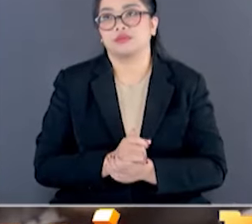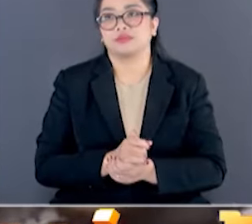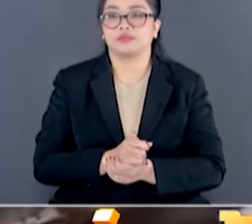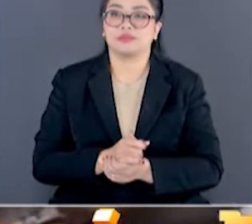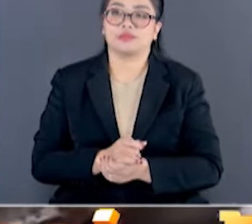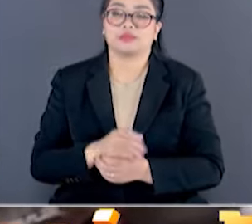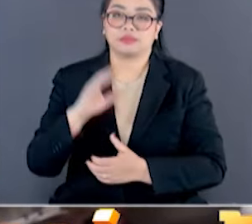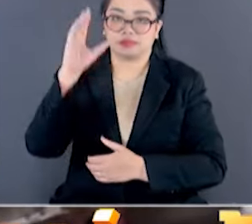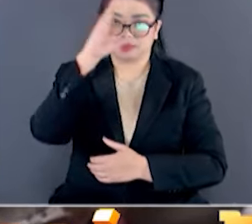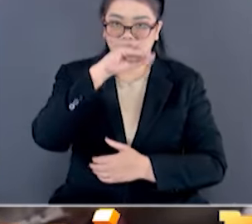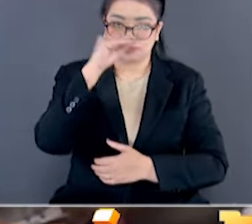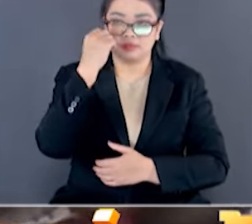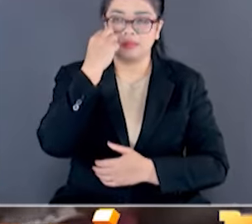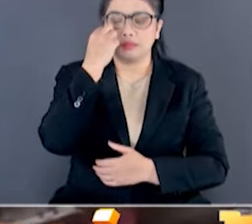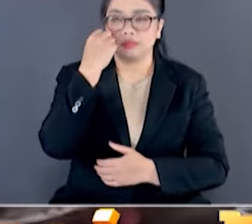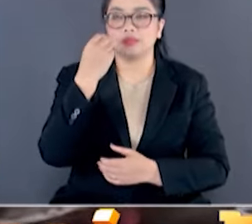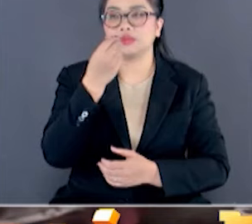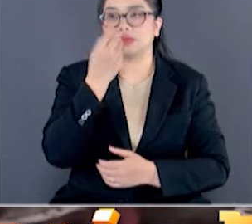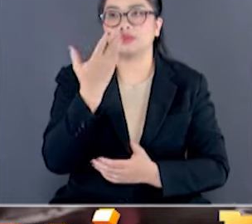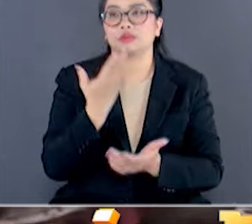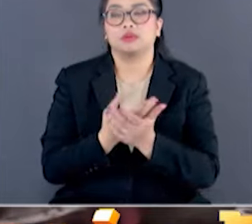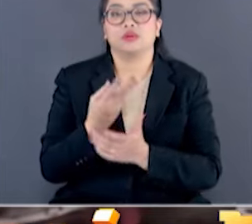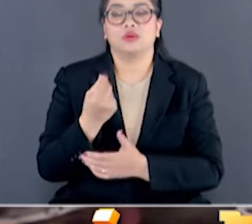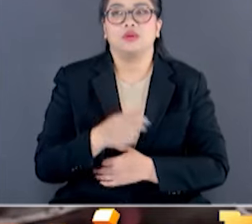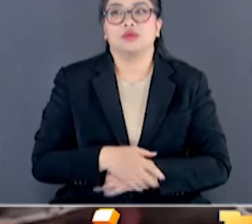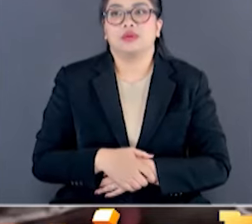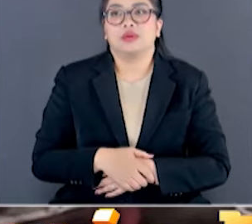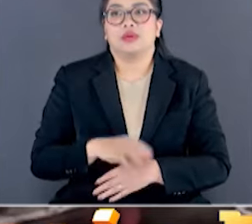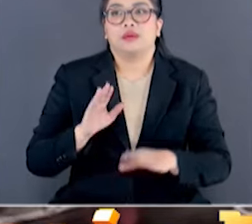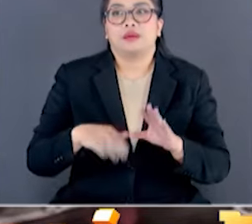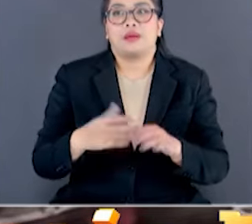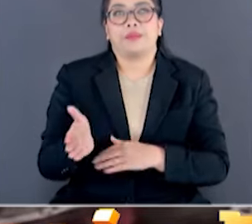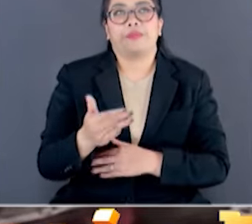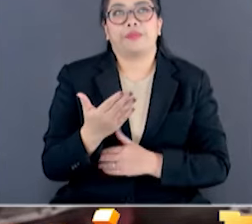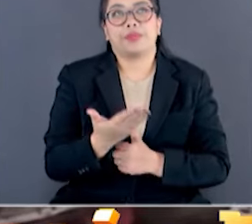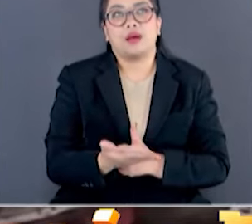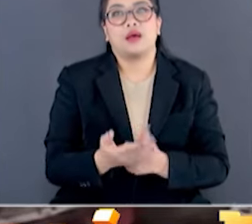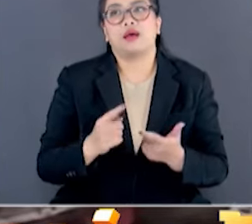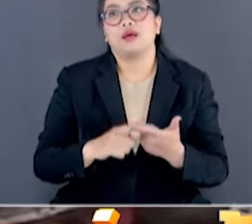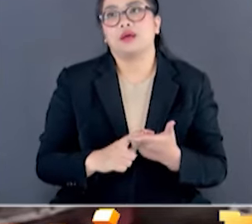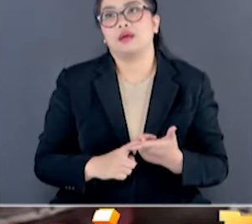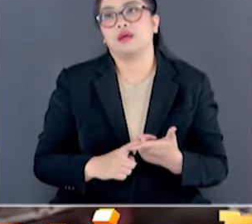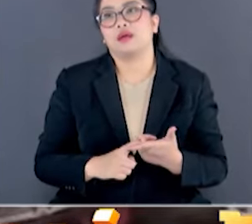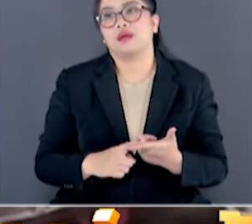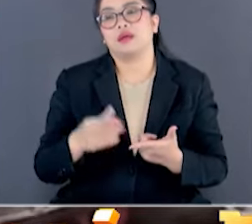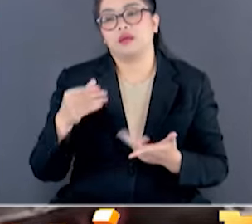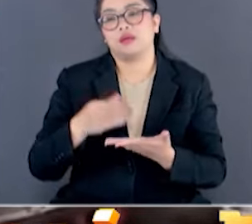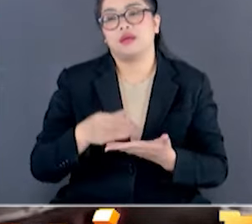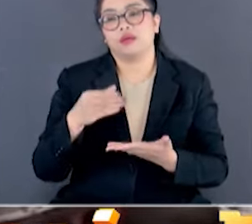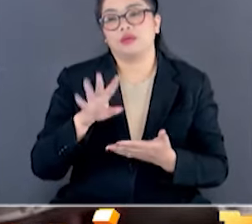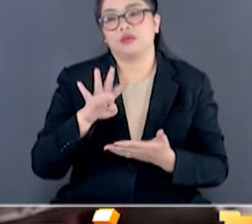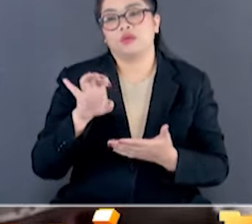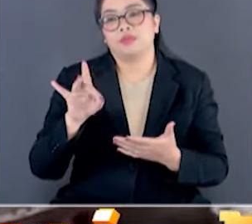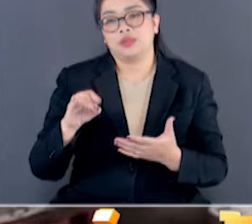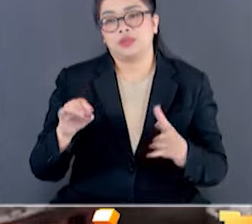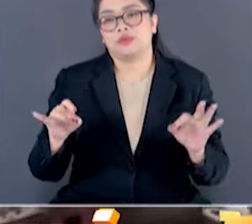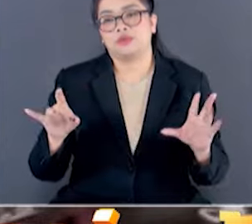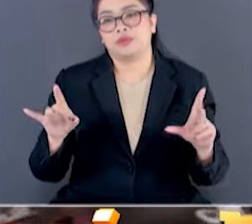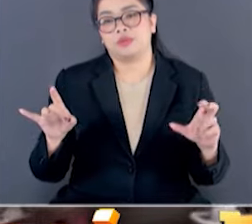กลางคืนใช่ไหมเขากินไปเท่าไหร ่มีปลากระพงมีซุปซี่หนึ่งแบนทีละ180ปลากระพ